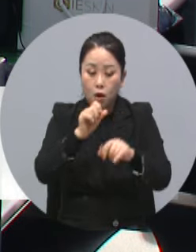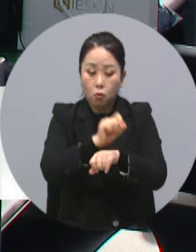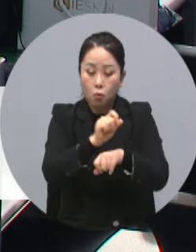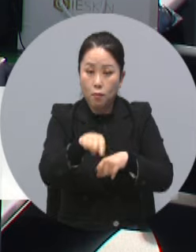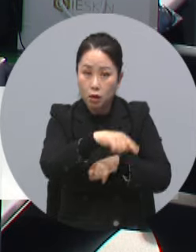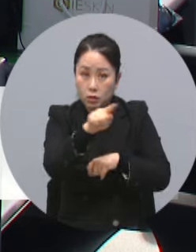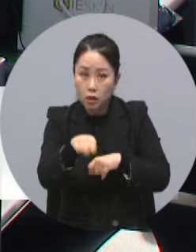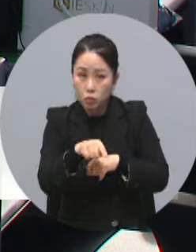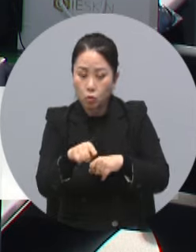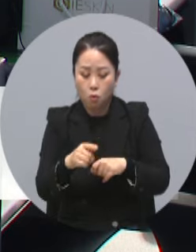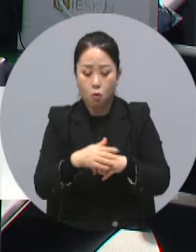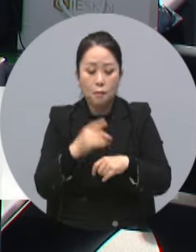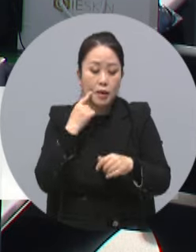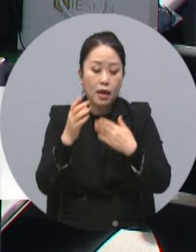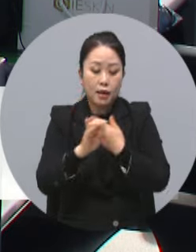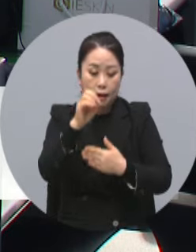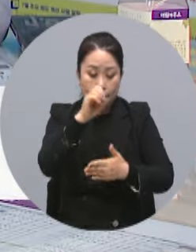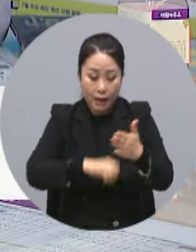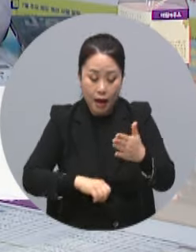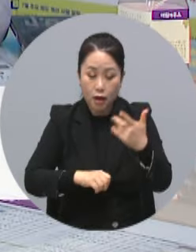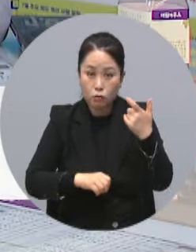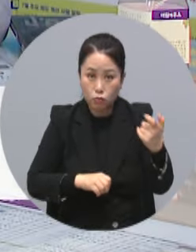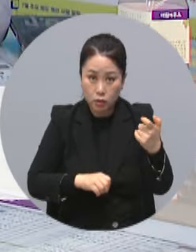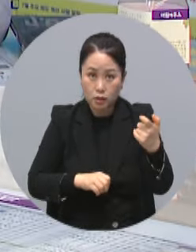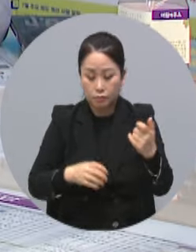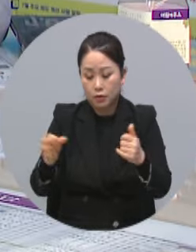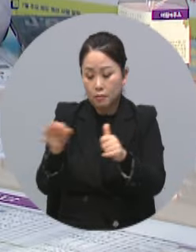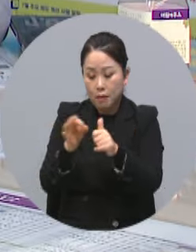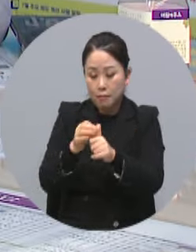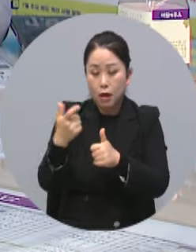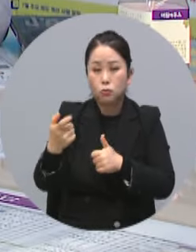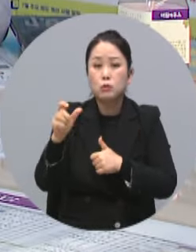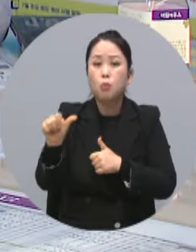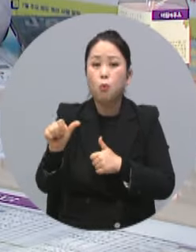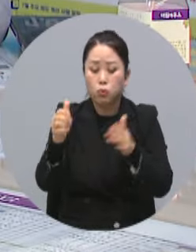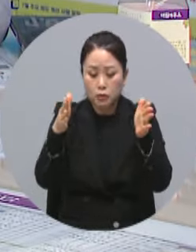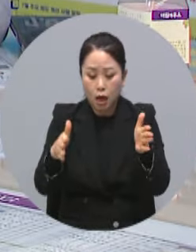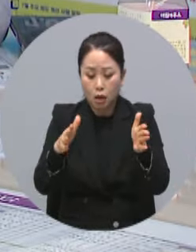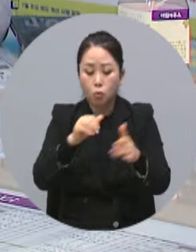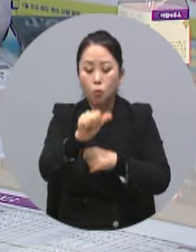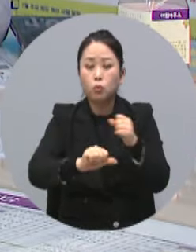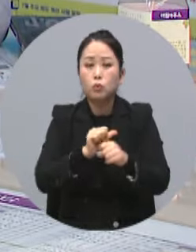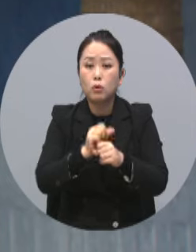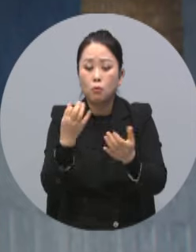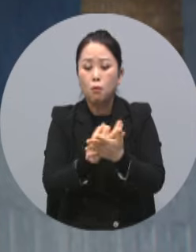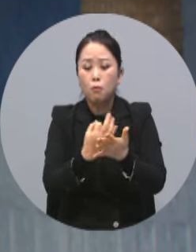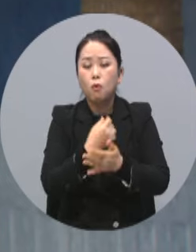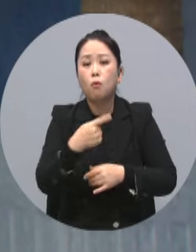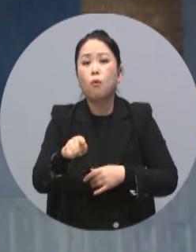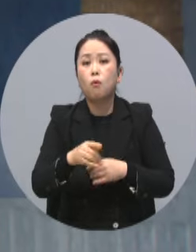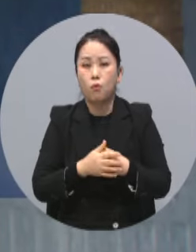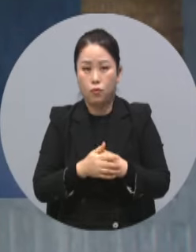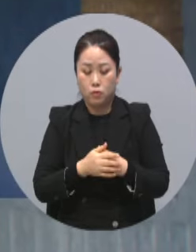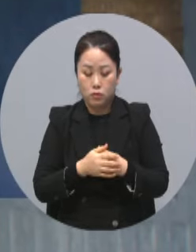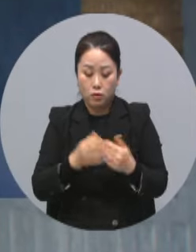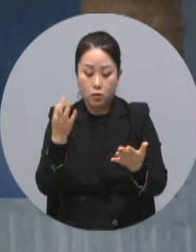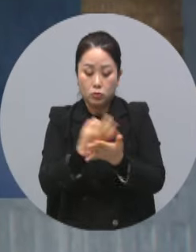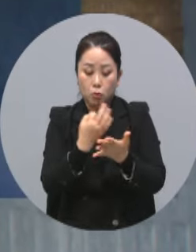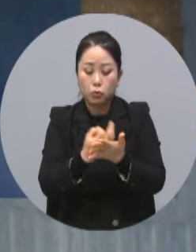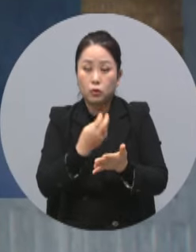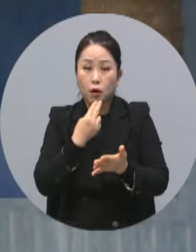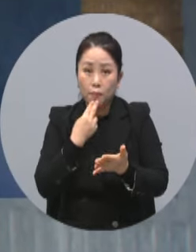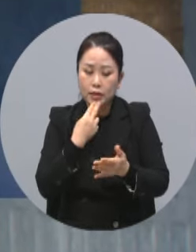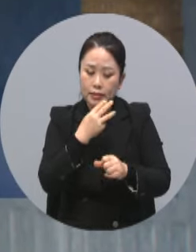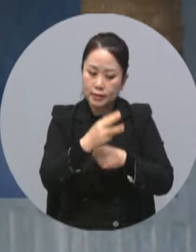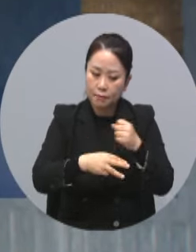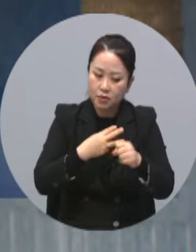사이 소득 공백 구간을 해소하기 위해 정년 현장은 필수라는 입장 소득 공백이 3년